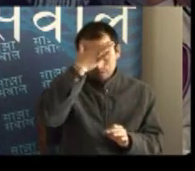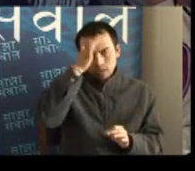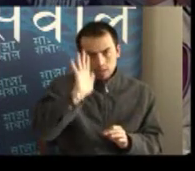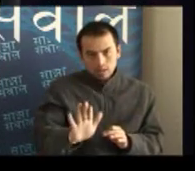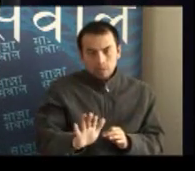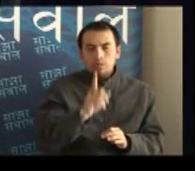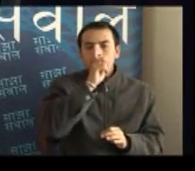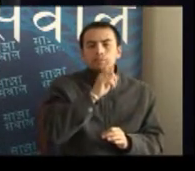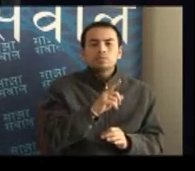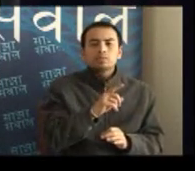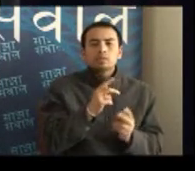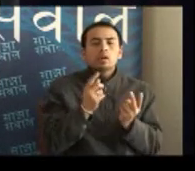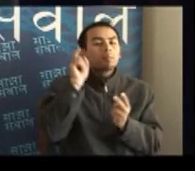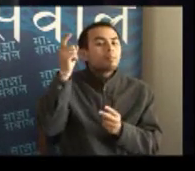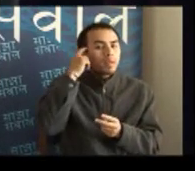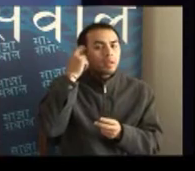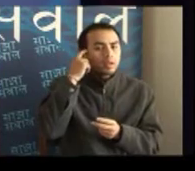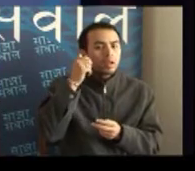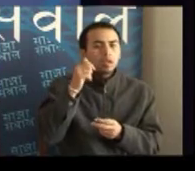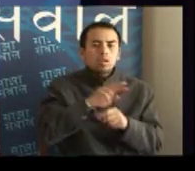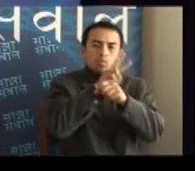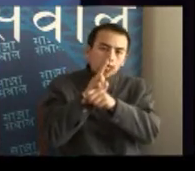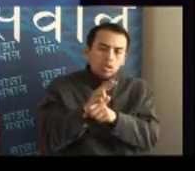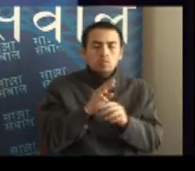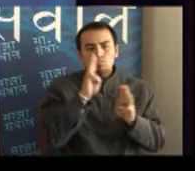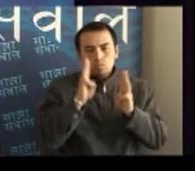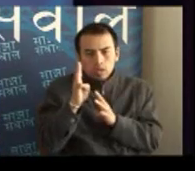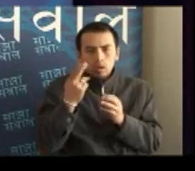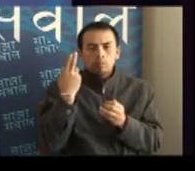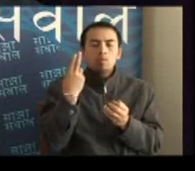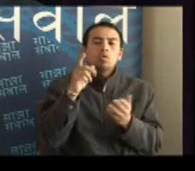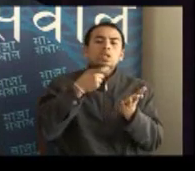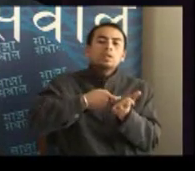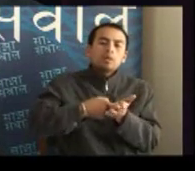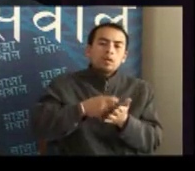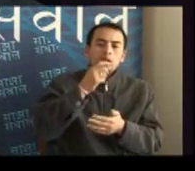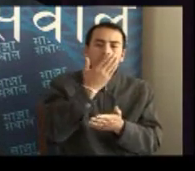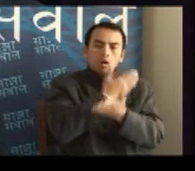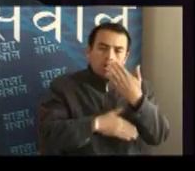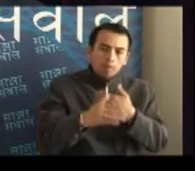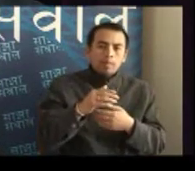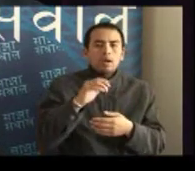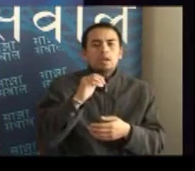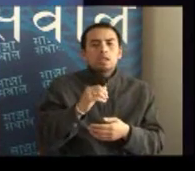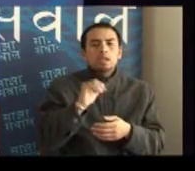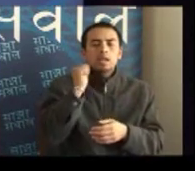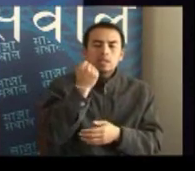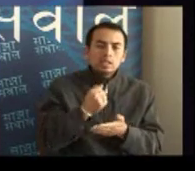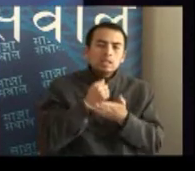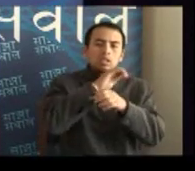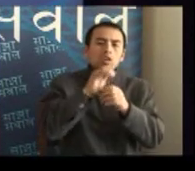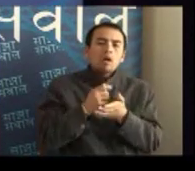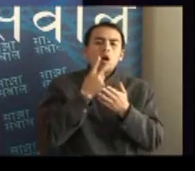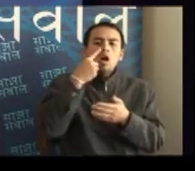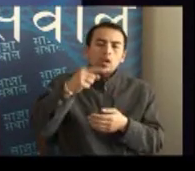छ। एक वर्ष तपाईँलाई के लाग्छ त्यस्तो अनुगमन संयन्त्र अथवा भएका नीति जस्तो अब त्यही अपाङ्ग सेवा राष्ट्रिय कार्ययोजना 2060